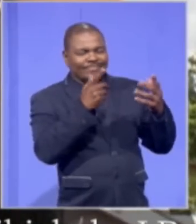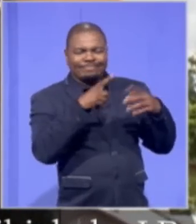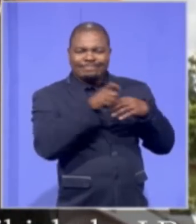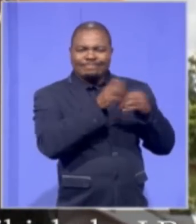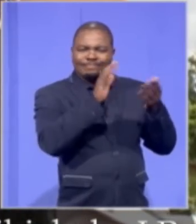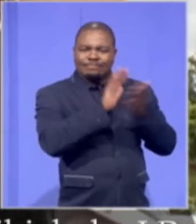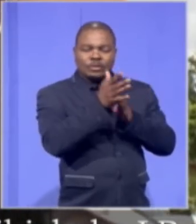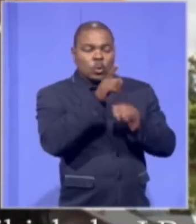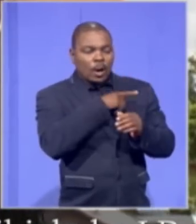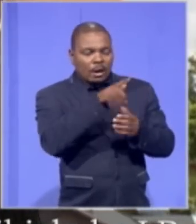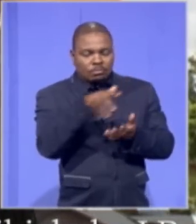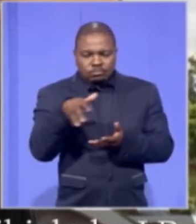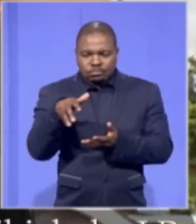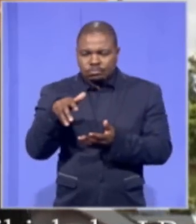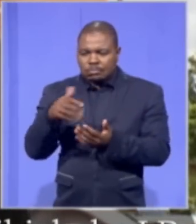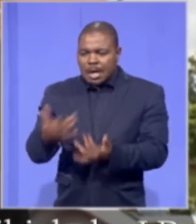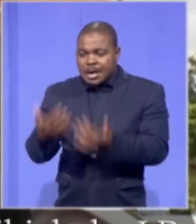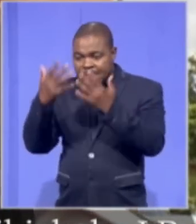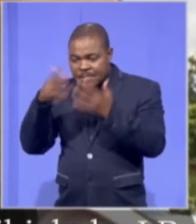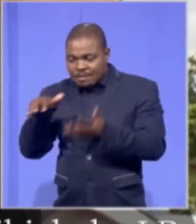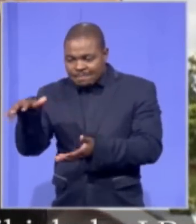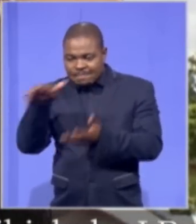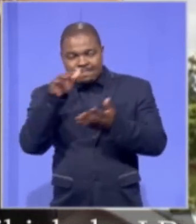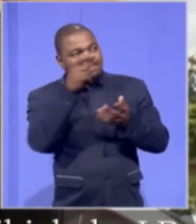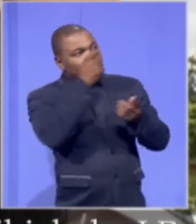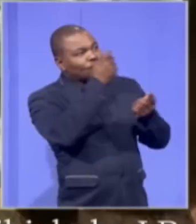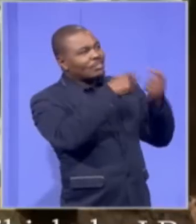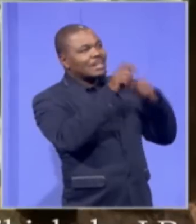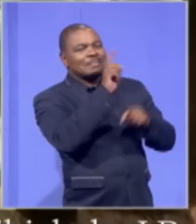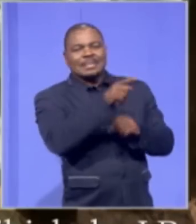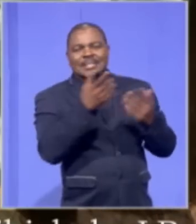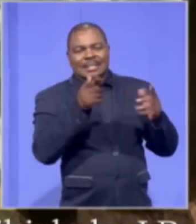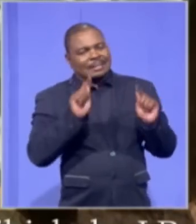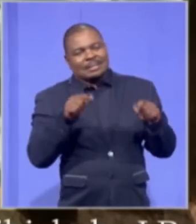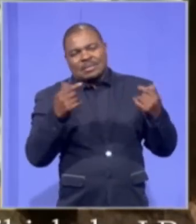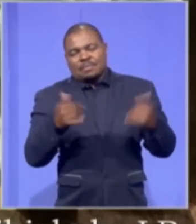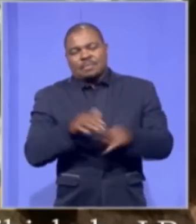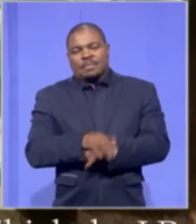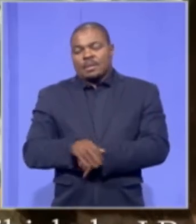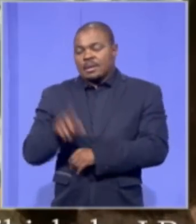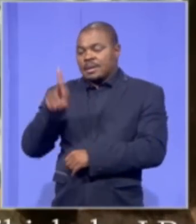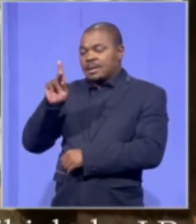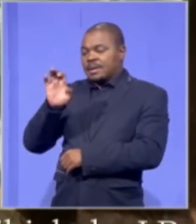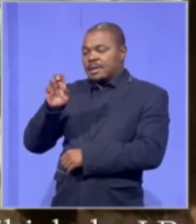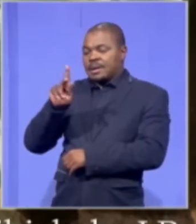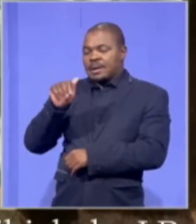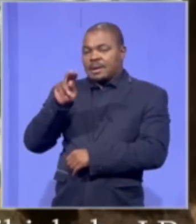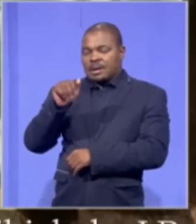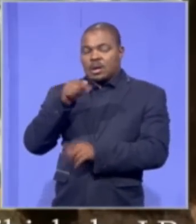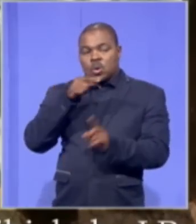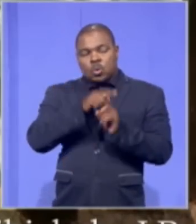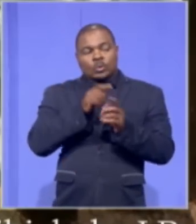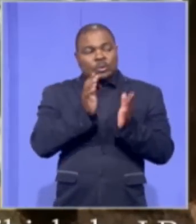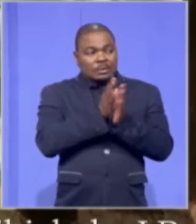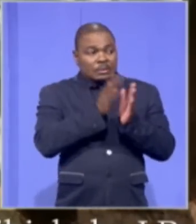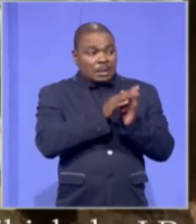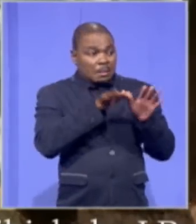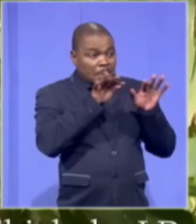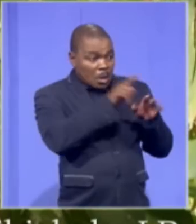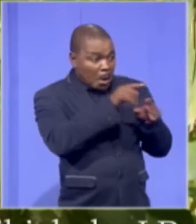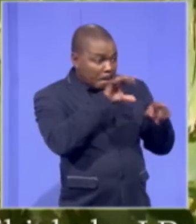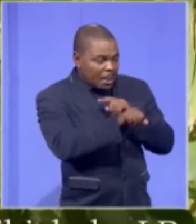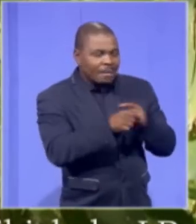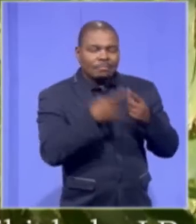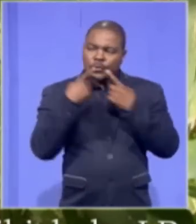tšee ditšweletša tša bona ba di iše go dimaraka. Kekana o hlohleleditše balemi le badudi go bega diboko tše e sa le